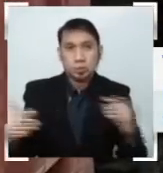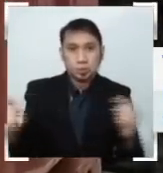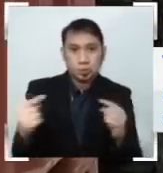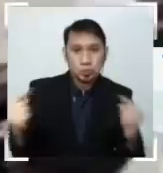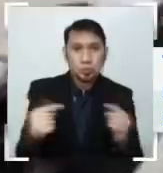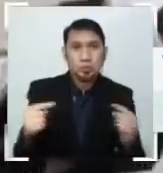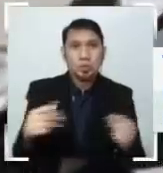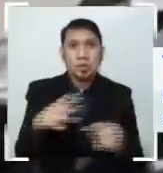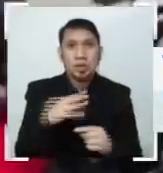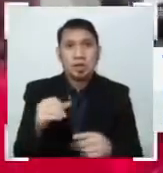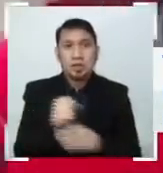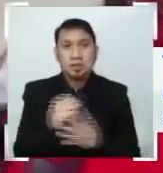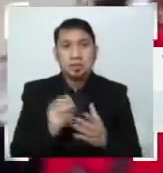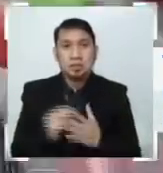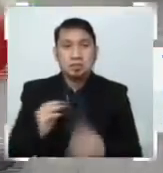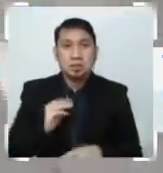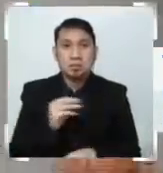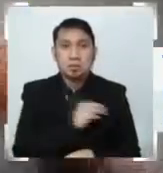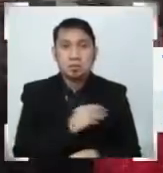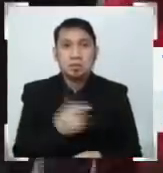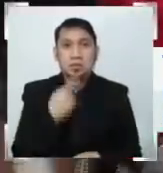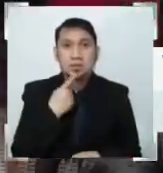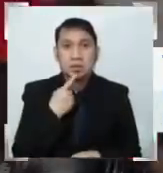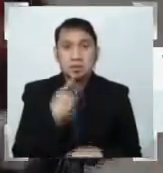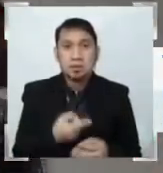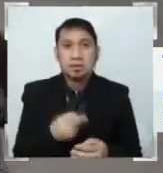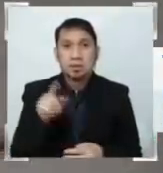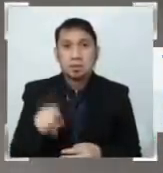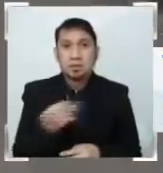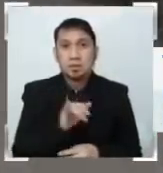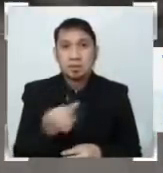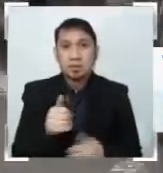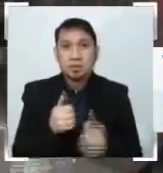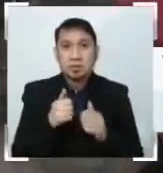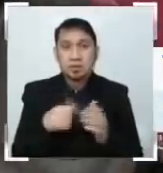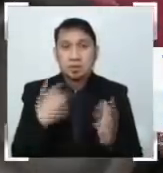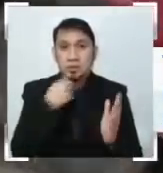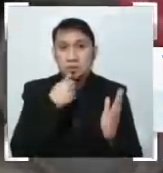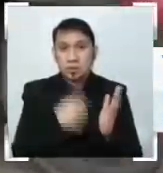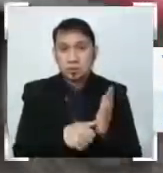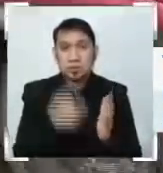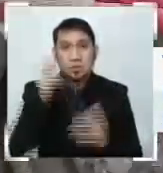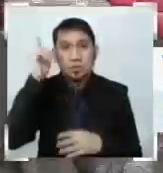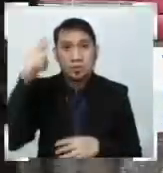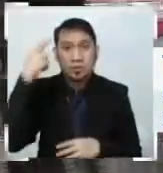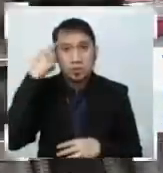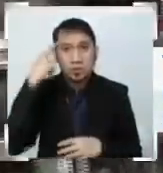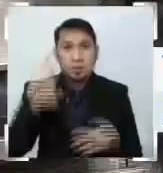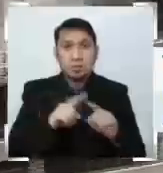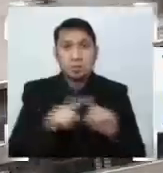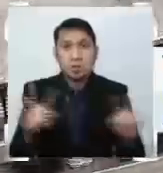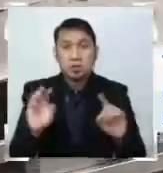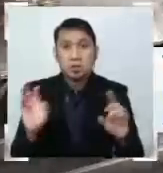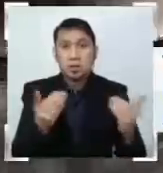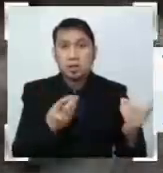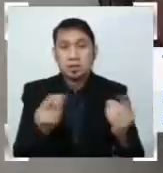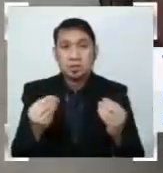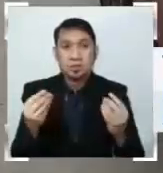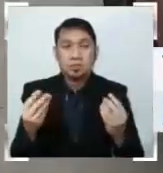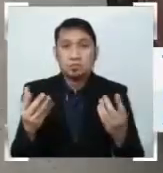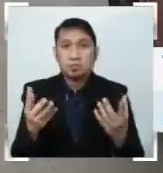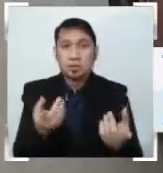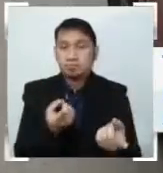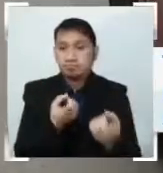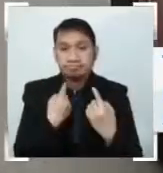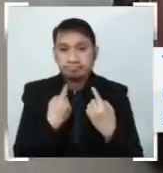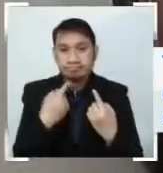miyembro ng CTAP. At ayon sa kanila, dati na silang sumulat sa mga ahensya ng gobyerno pero wala raw silang natatanggap na sagot.